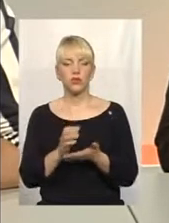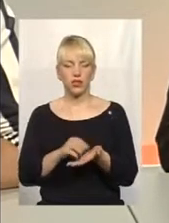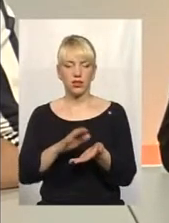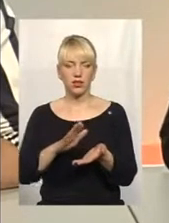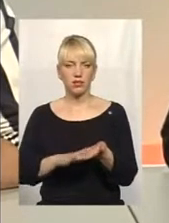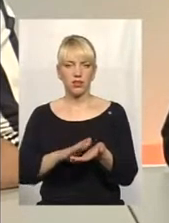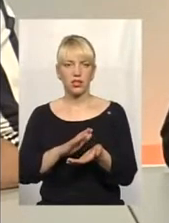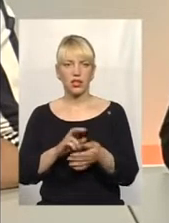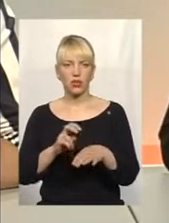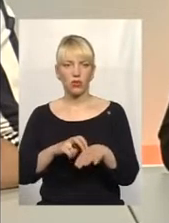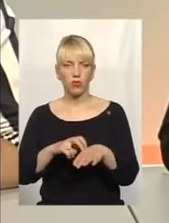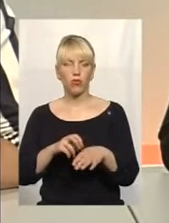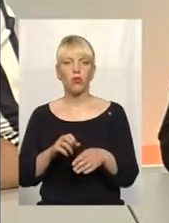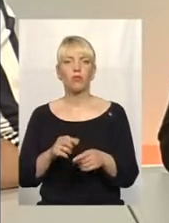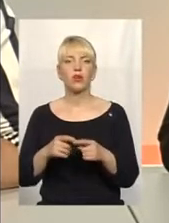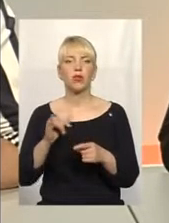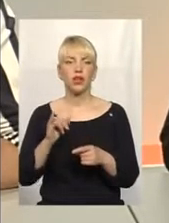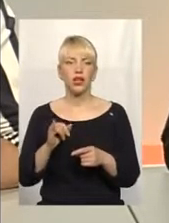обліку, діти працівників